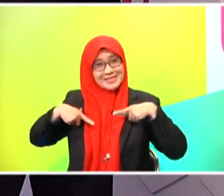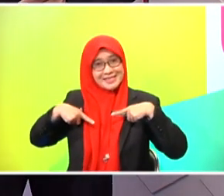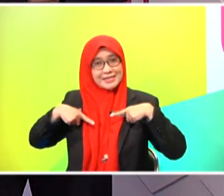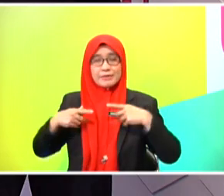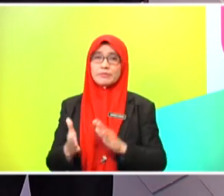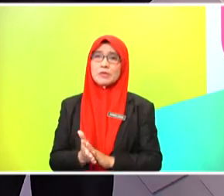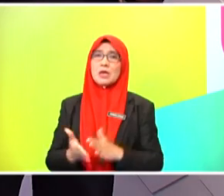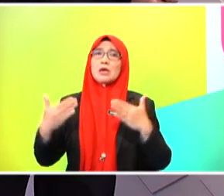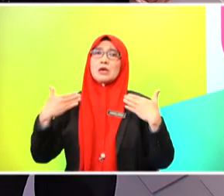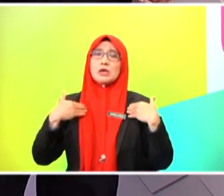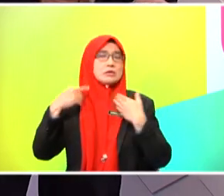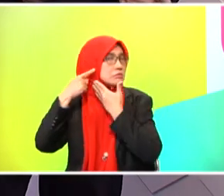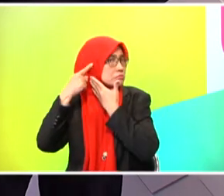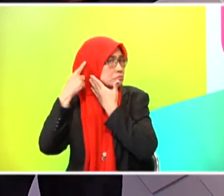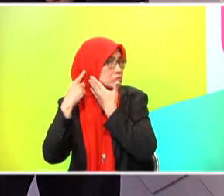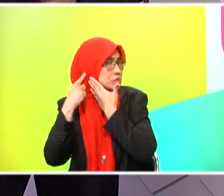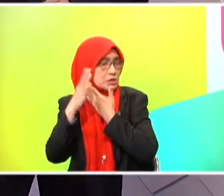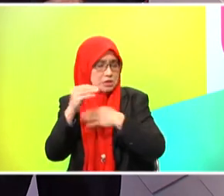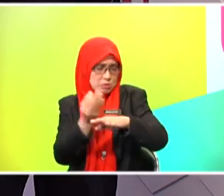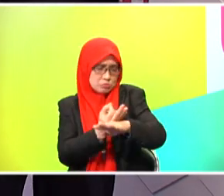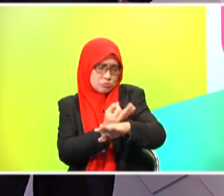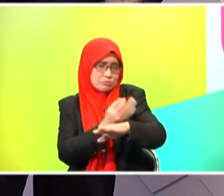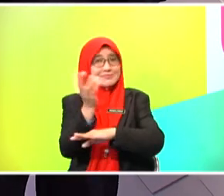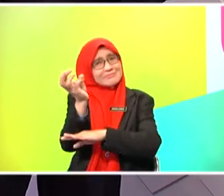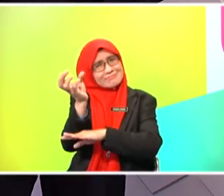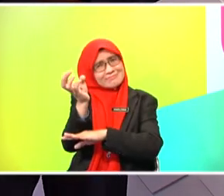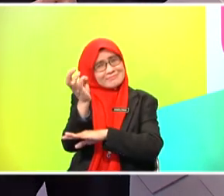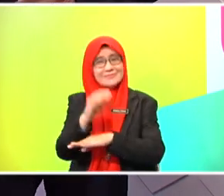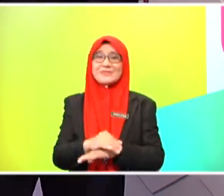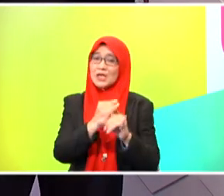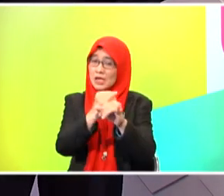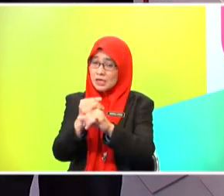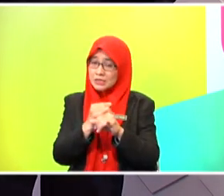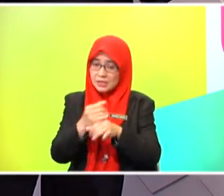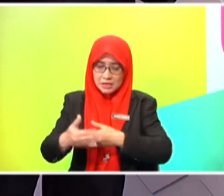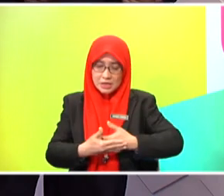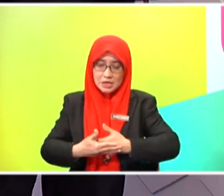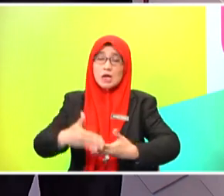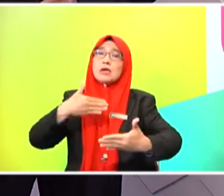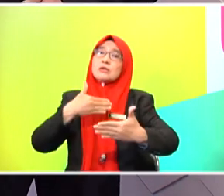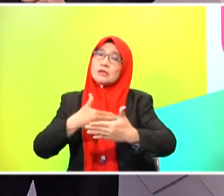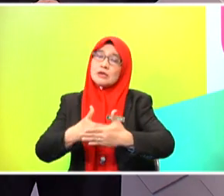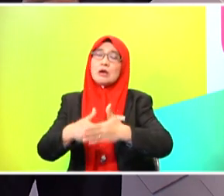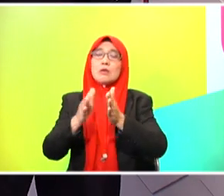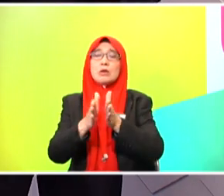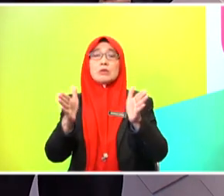Ia punya telinga juga berbulu halus. Jaga anak sehingga